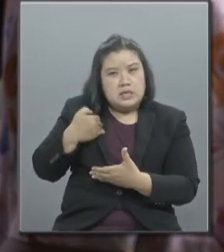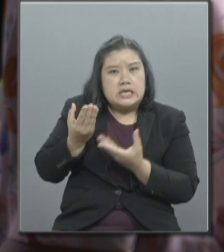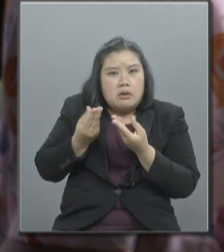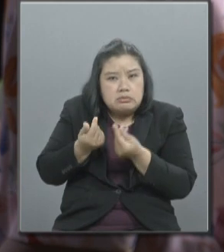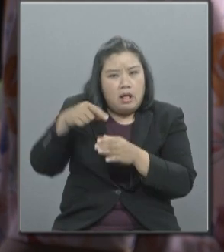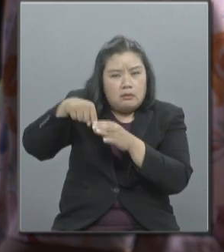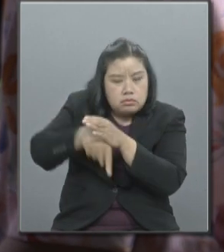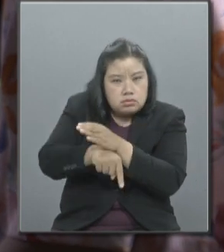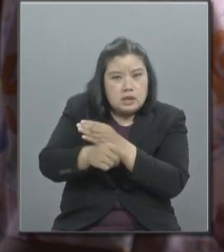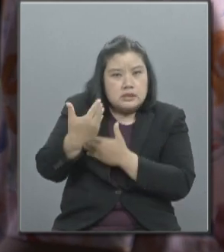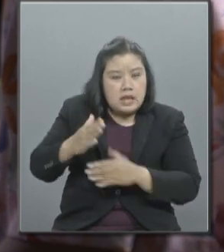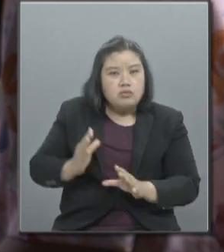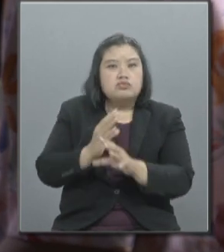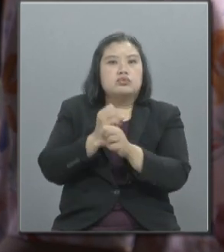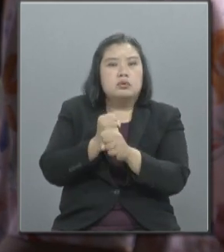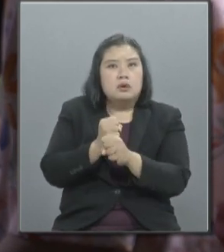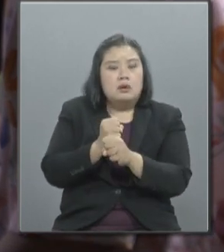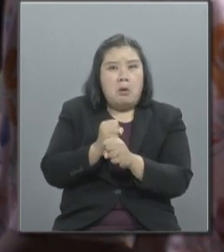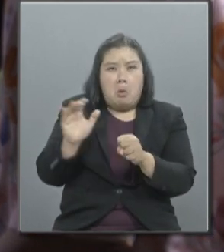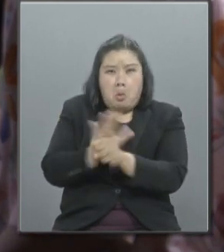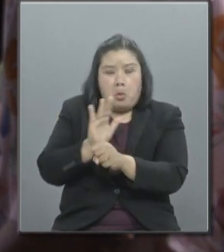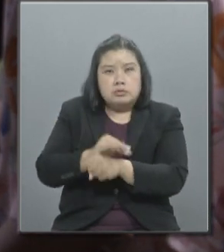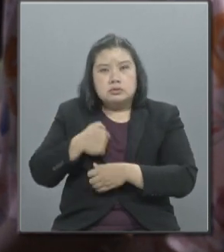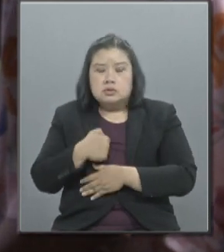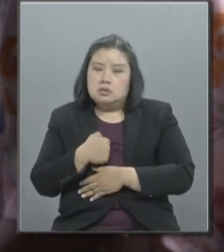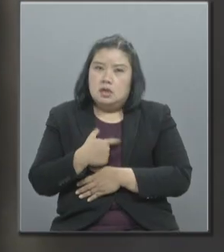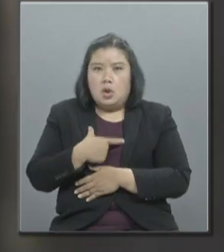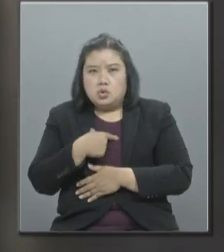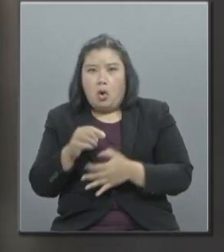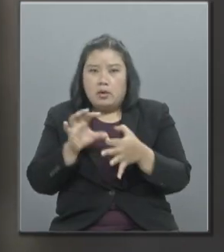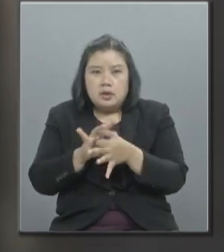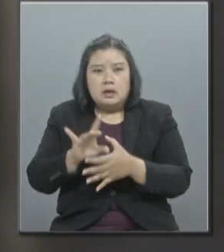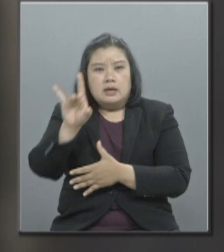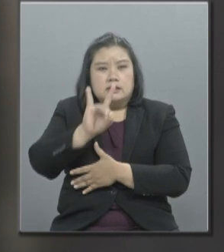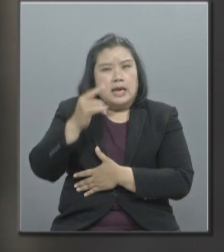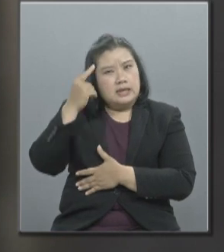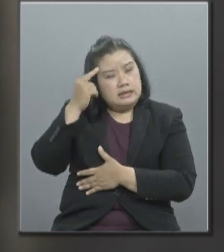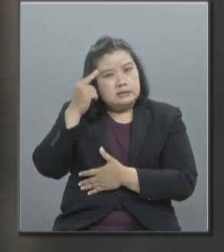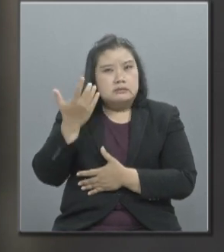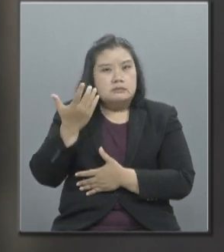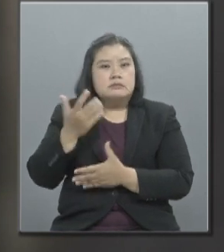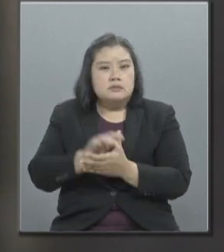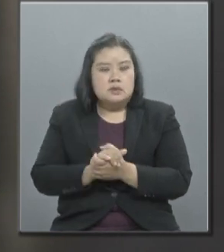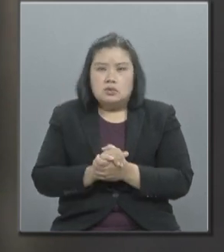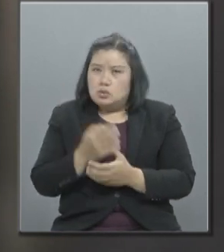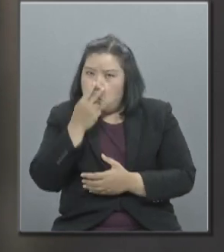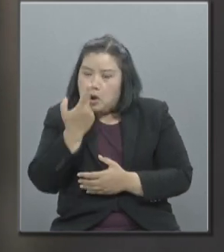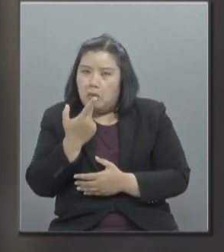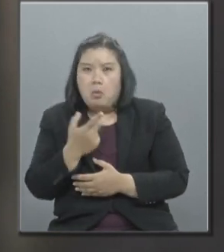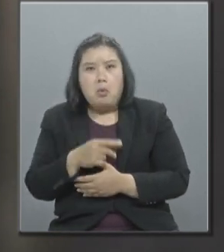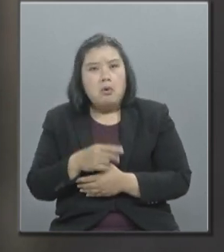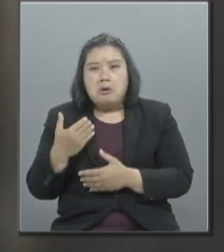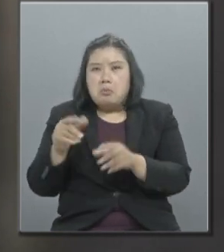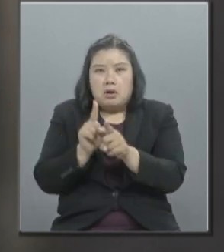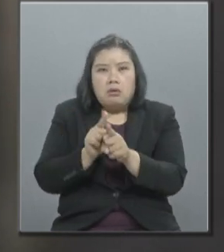ให้ผู้ชมเนี่ยชอบเรื่องของสัตว์เนี่ยน่าจะสกรีนมาประมาณนึงถึงได้ถูกใจผู้ชมและพี่เอง